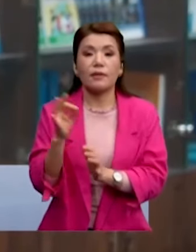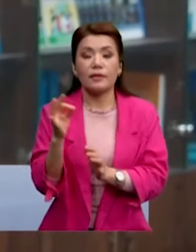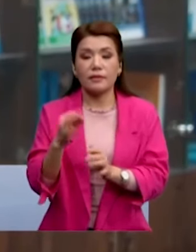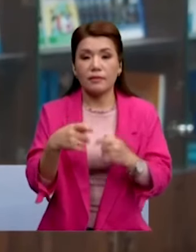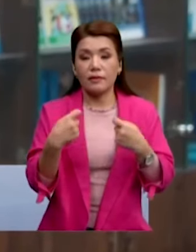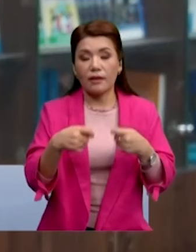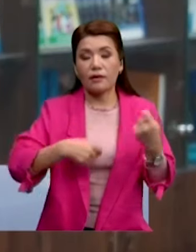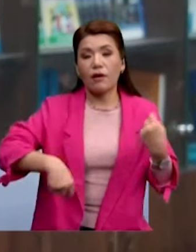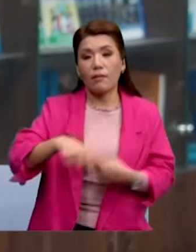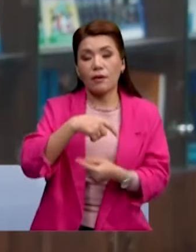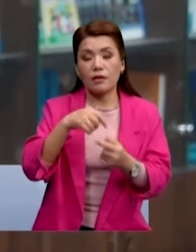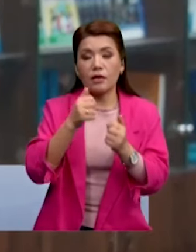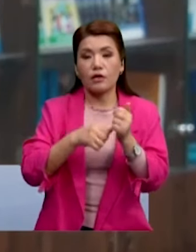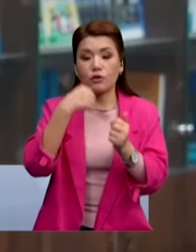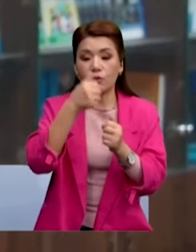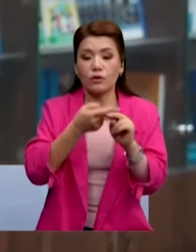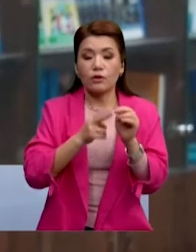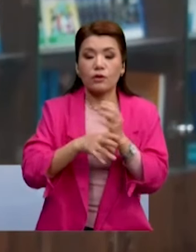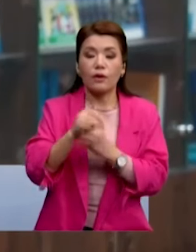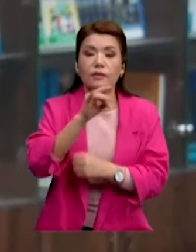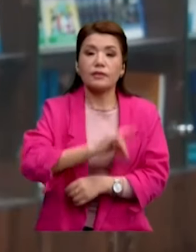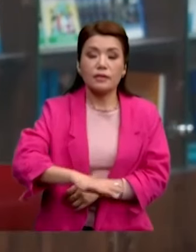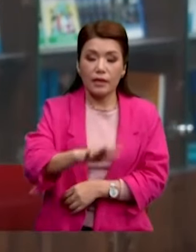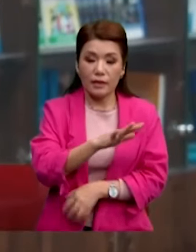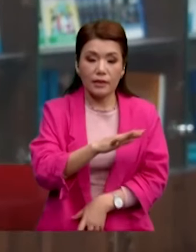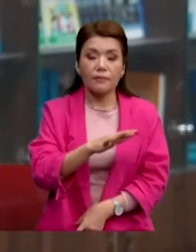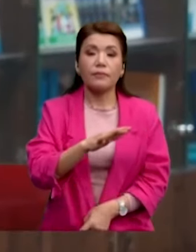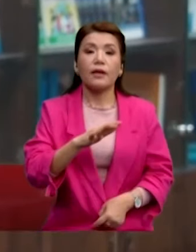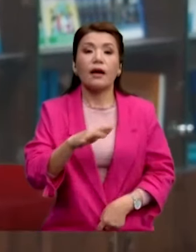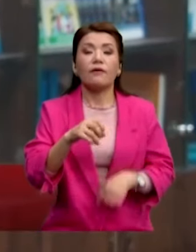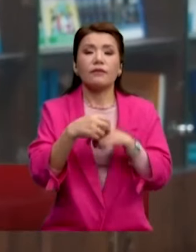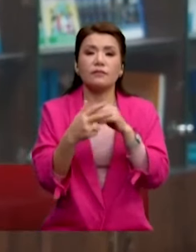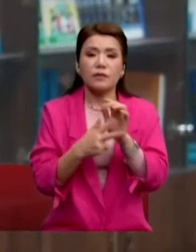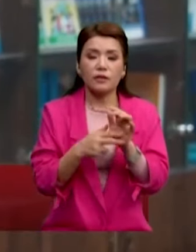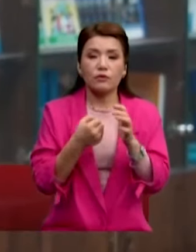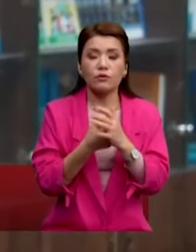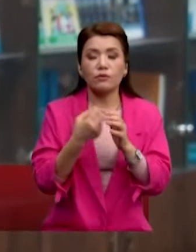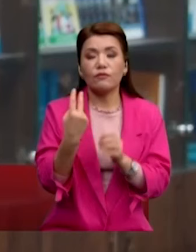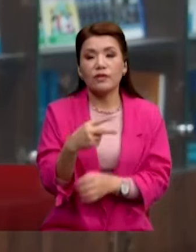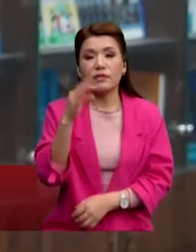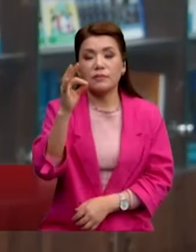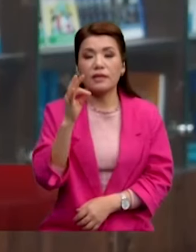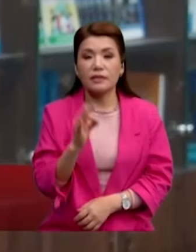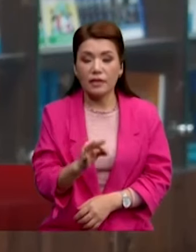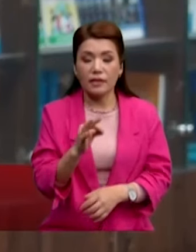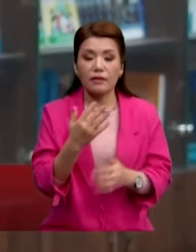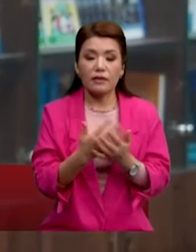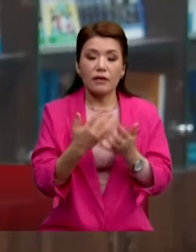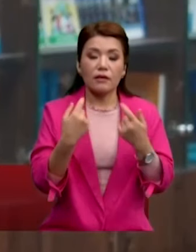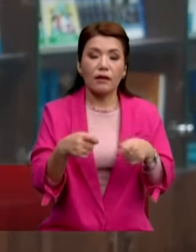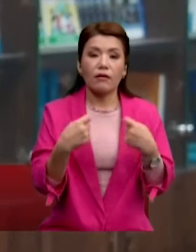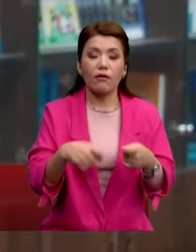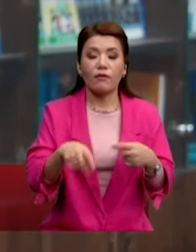оборота Узбекистана ежегодно приходится на Казахстан. Вот, а от 18 до 20% внешнеторгового